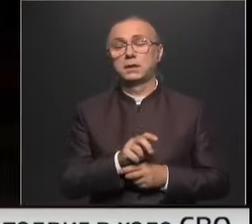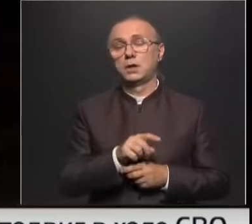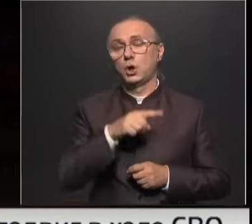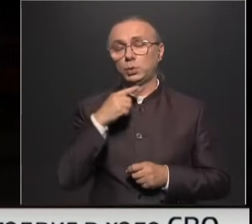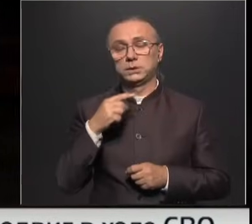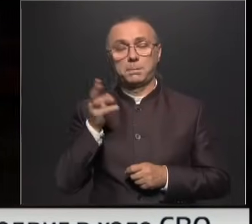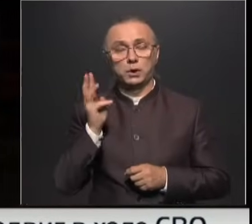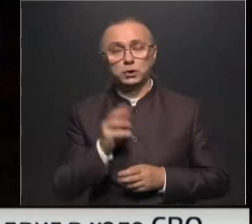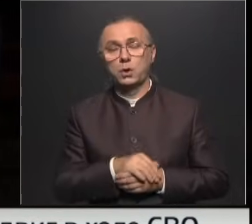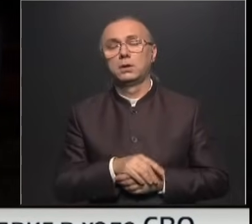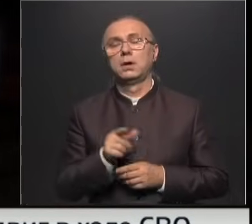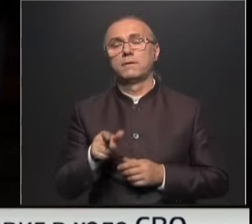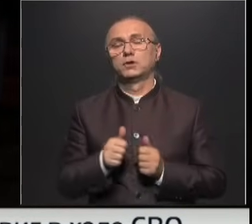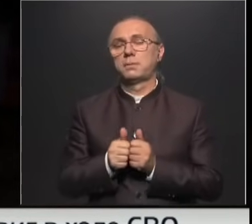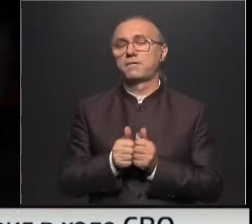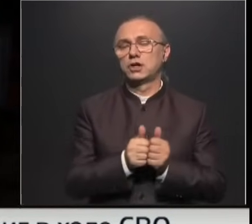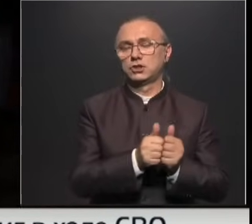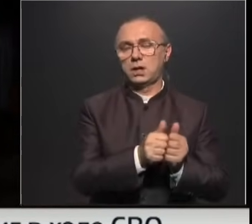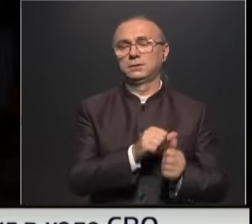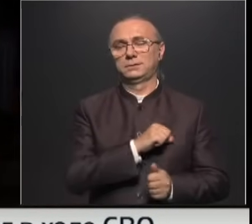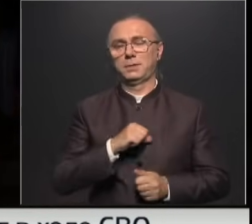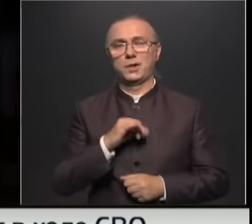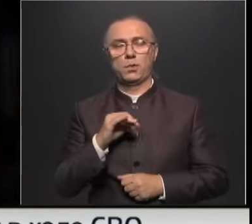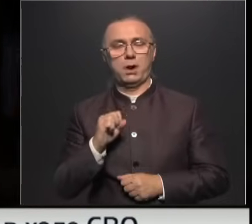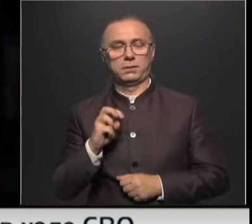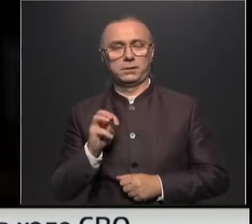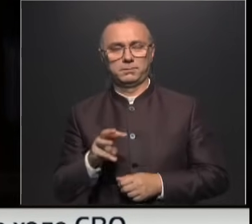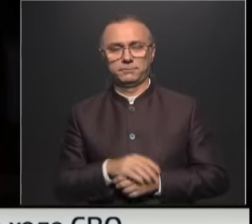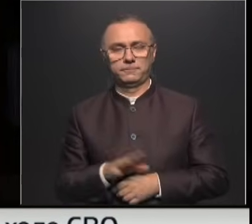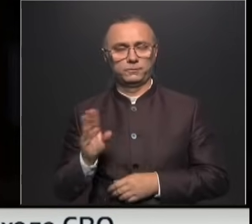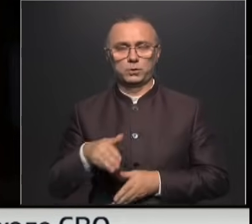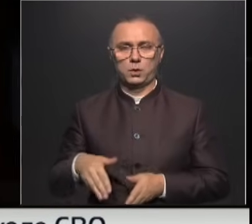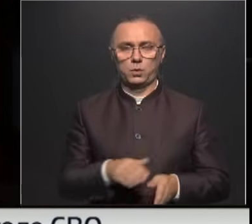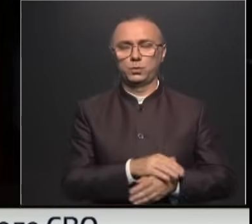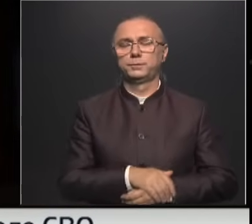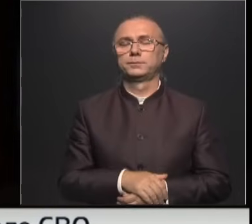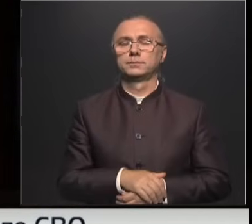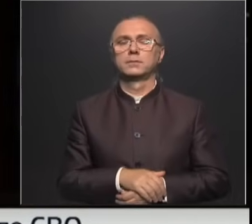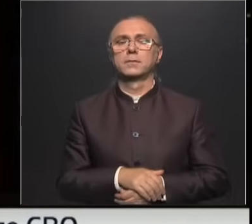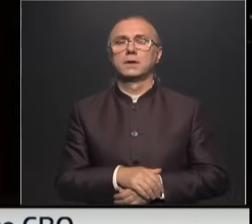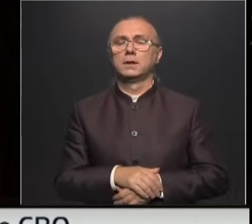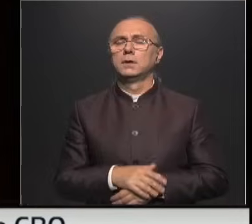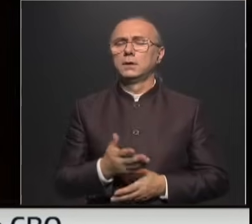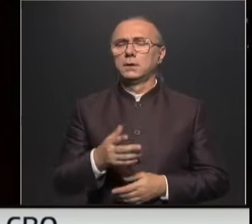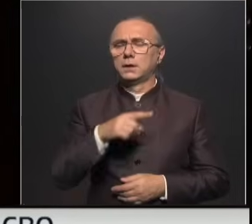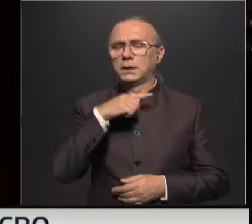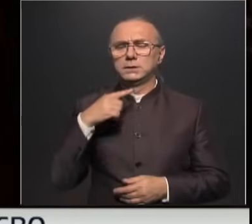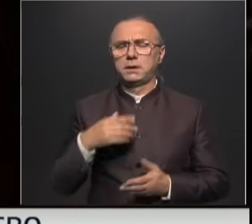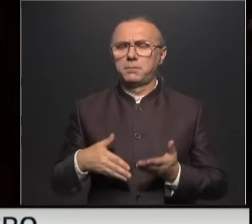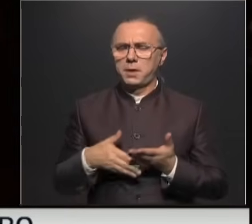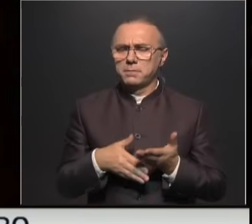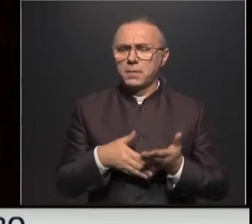Иоаким. Российское государство выступало покровителем православного Востока и оказывало значительную денежную помощь